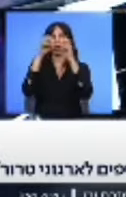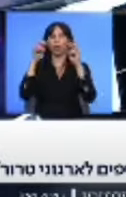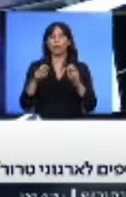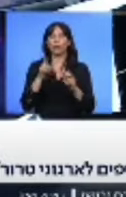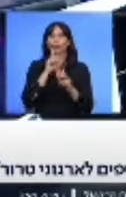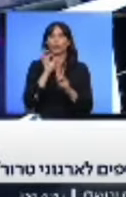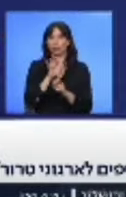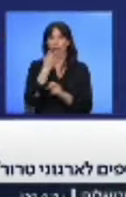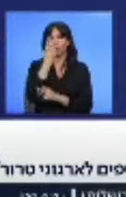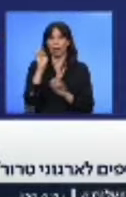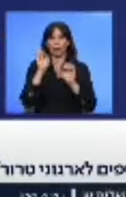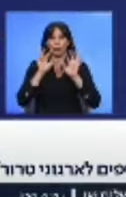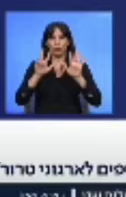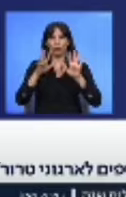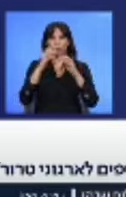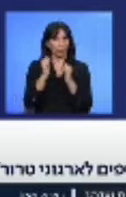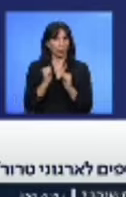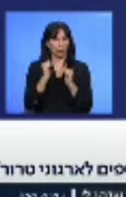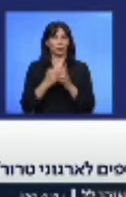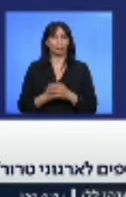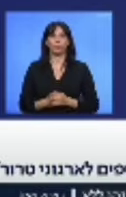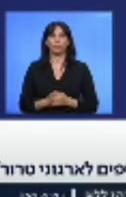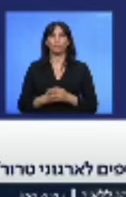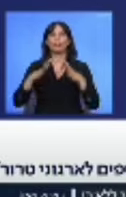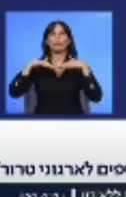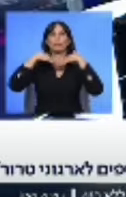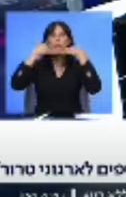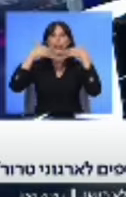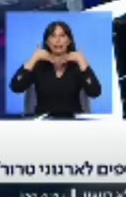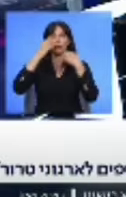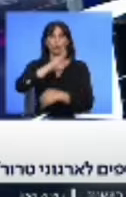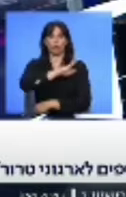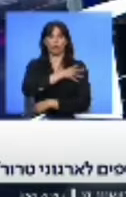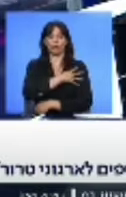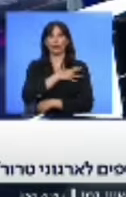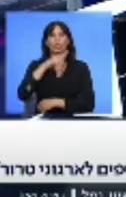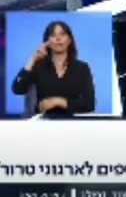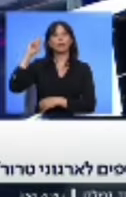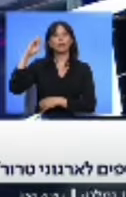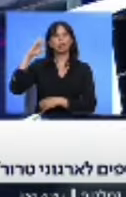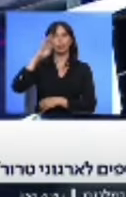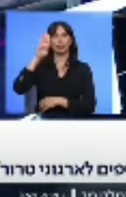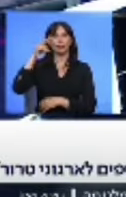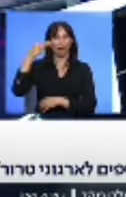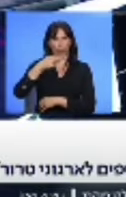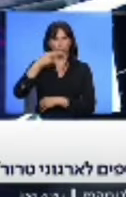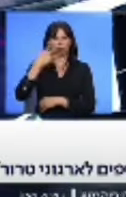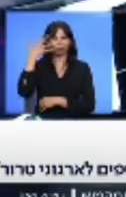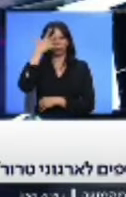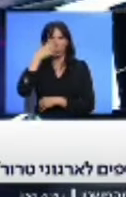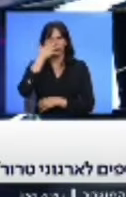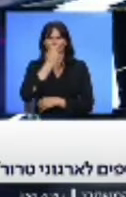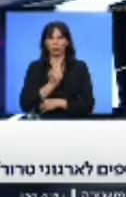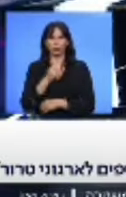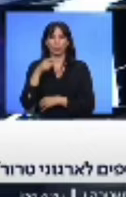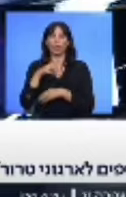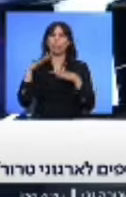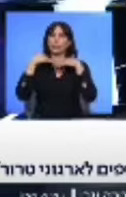הבסיסי ביותר. תראו, בנרטיב הפלסטיני, הנכבה של 48 זה האירוע הכי חמור שקרה להם. זאת